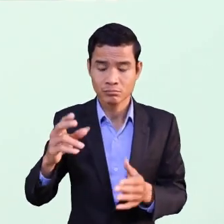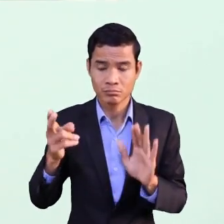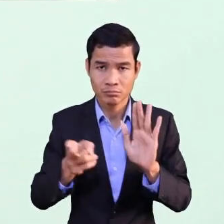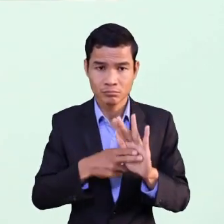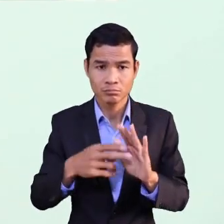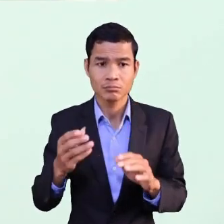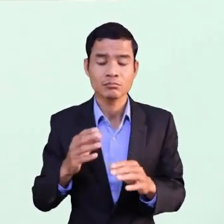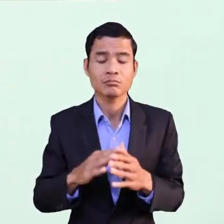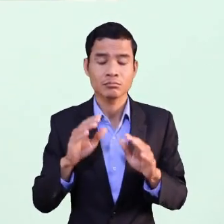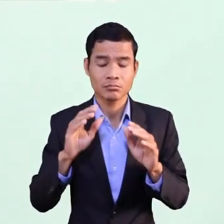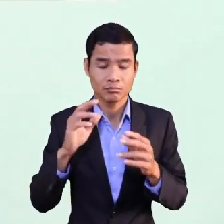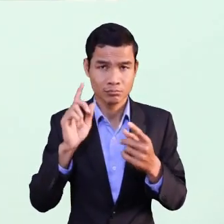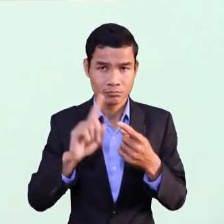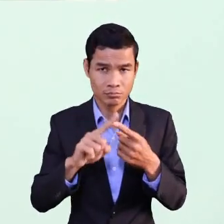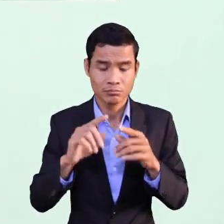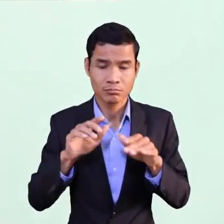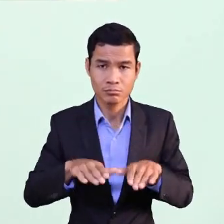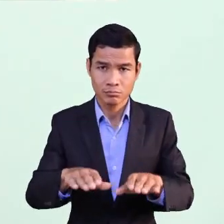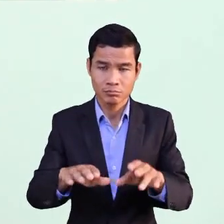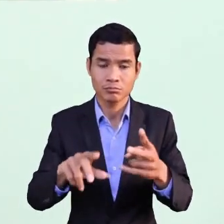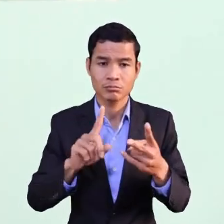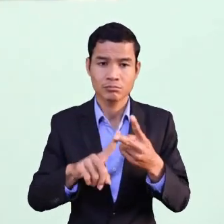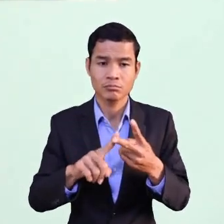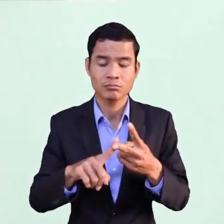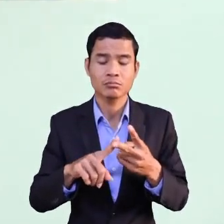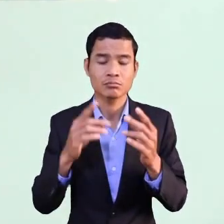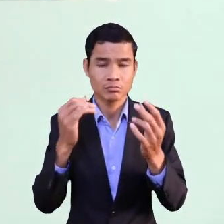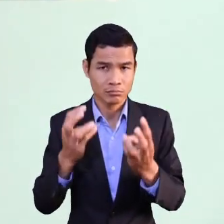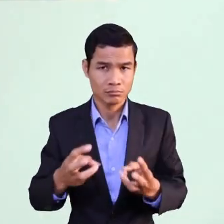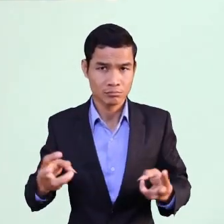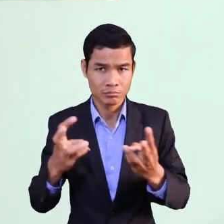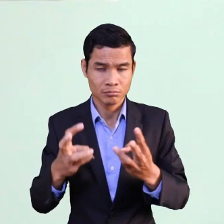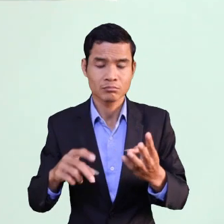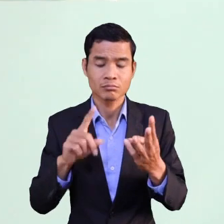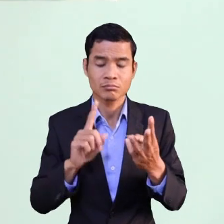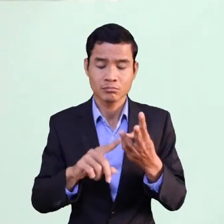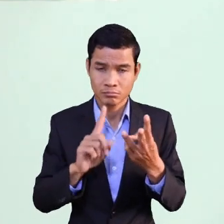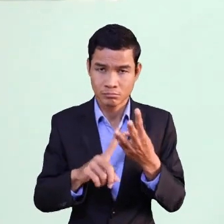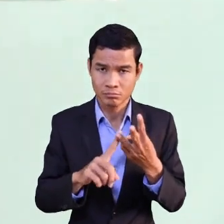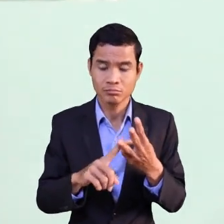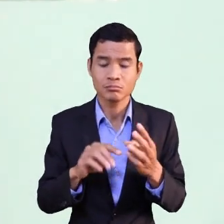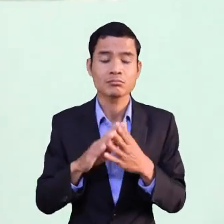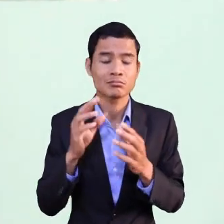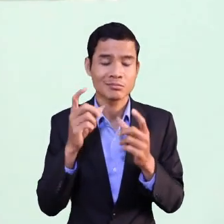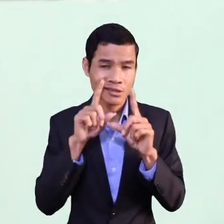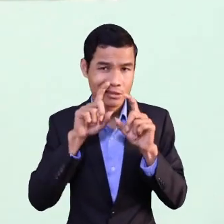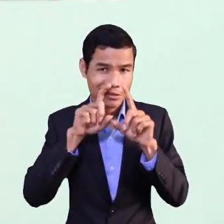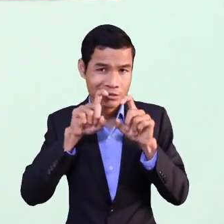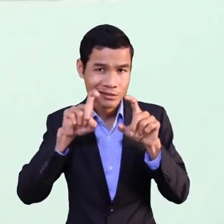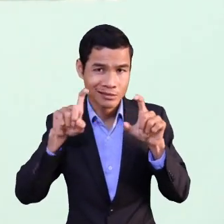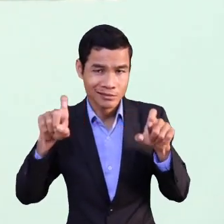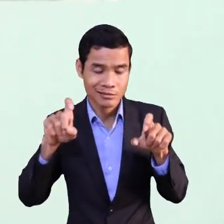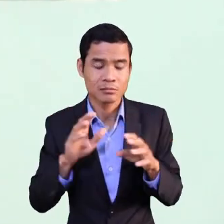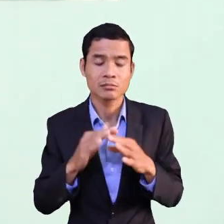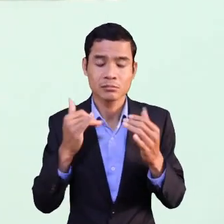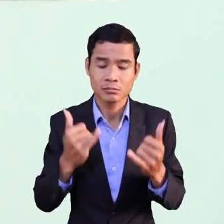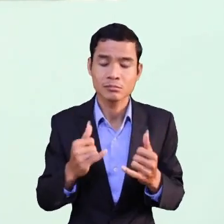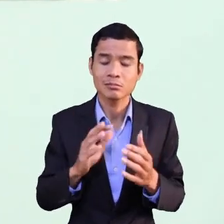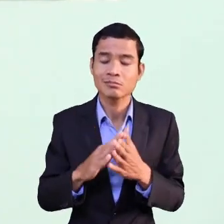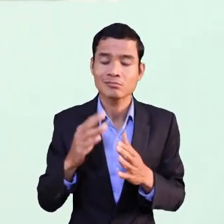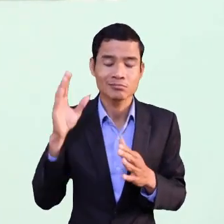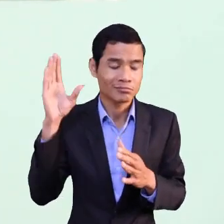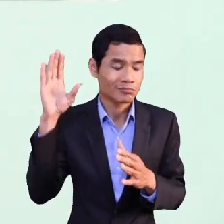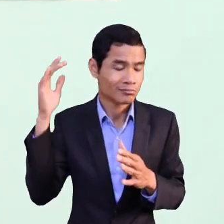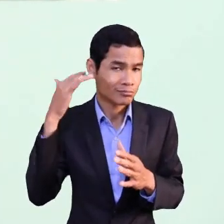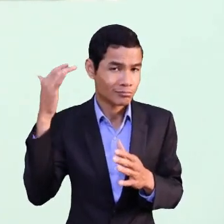1នេះគឺរូបដេចាទី2គួរទី3កូនកណ្ឌាអញ្ចឹងយើងយកសស្រាក់ដែរនៅ